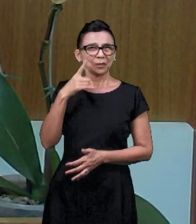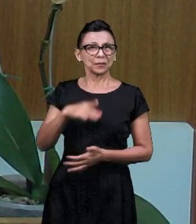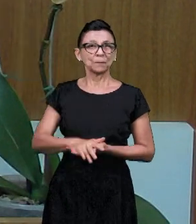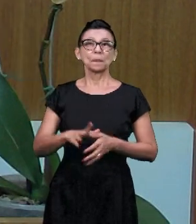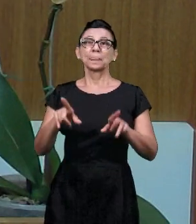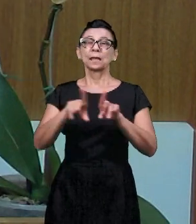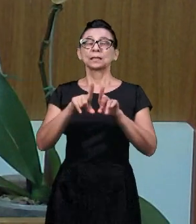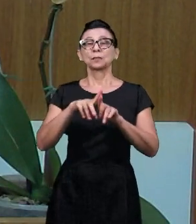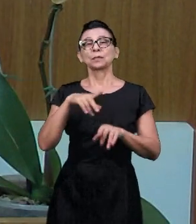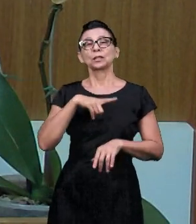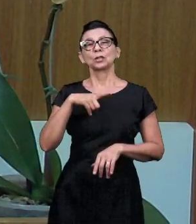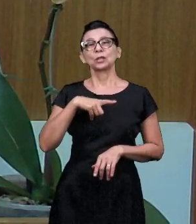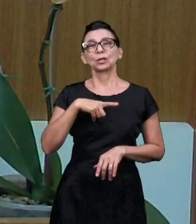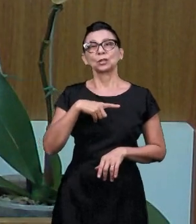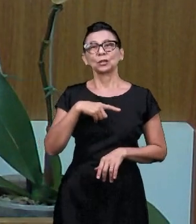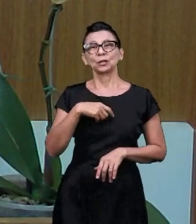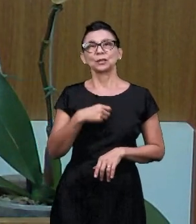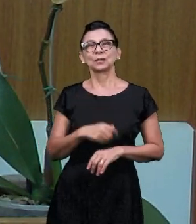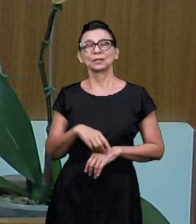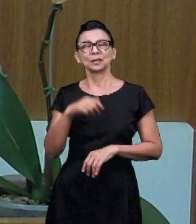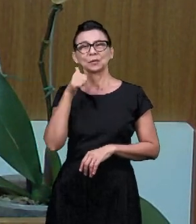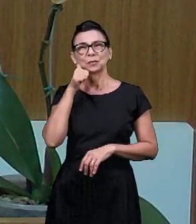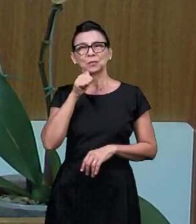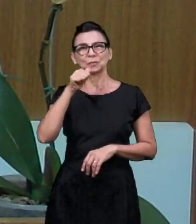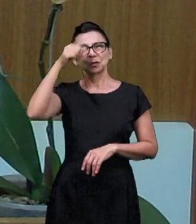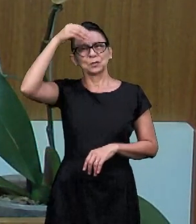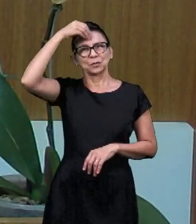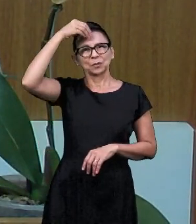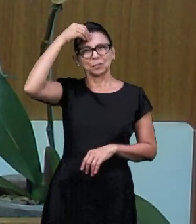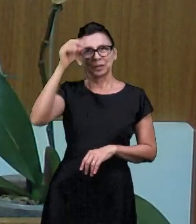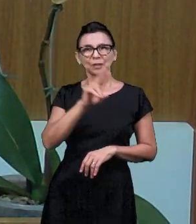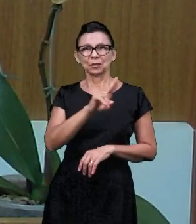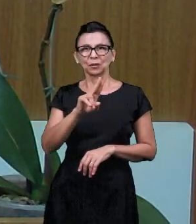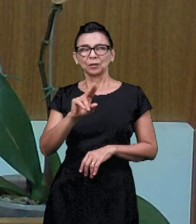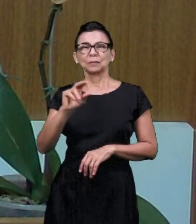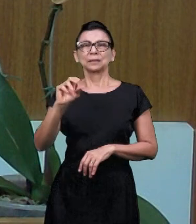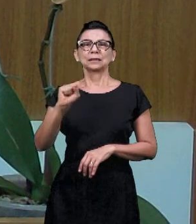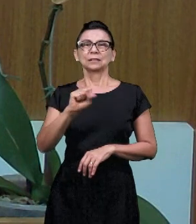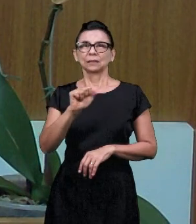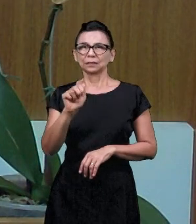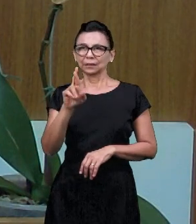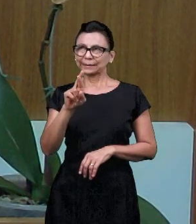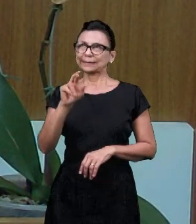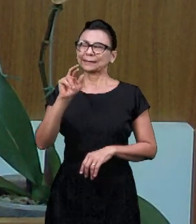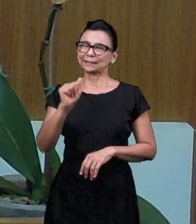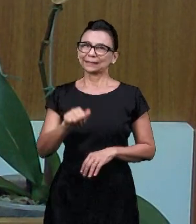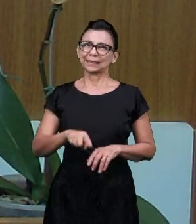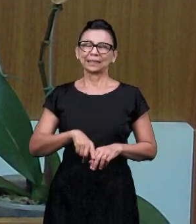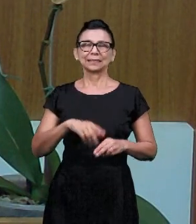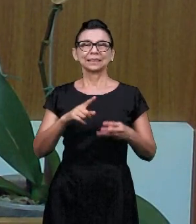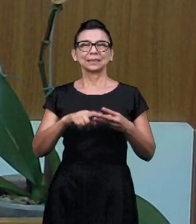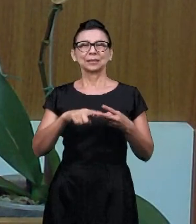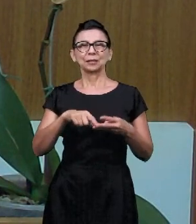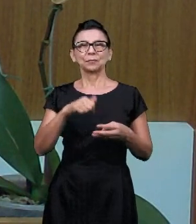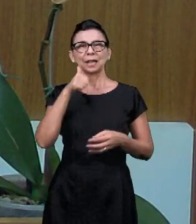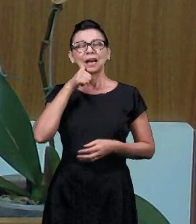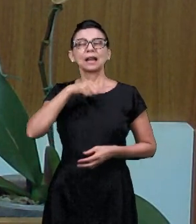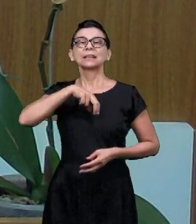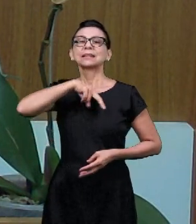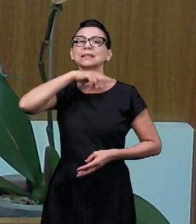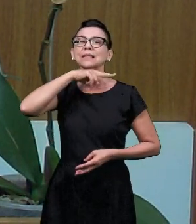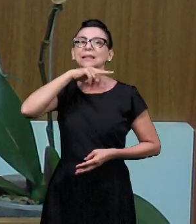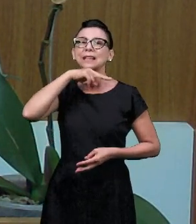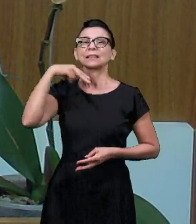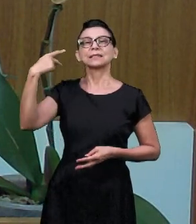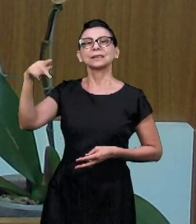une nièce qui s'appelle Sarah Sophie. Une autre, c'est une petite fille, c'est Sarah aussi. Elle a 11 ans maintenant. Et